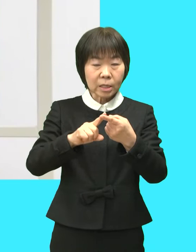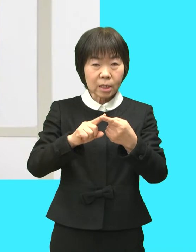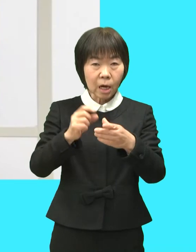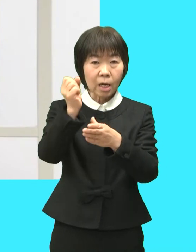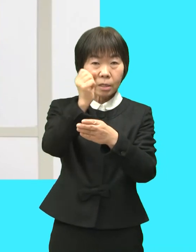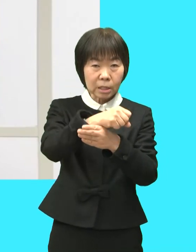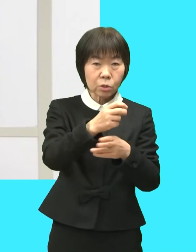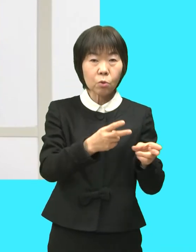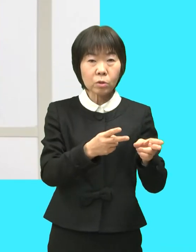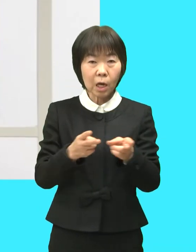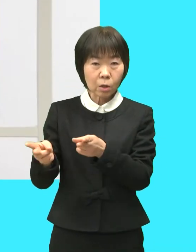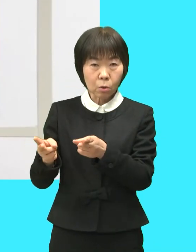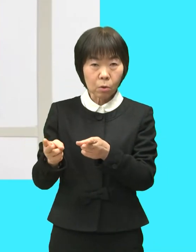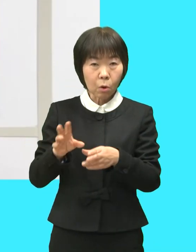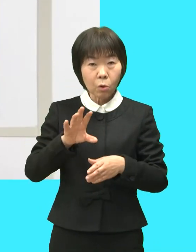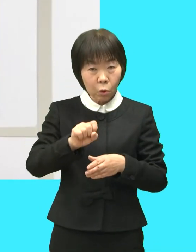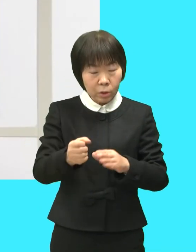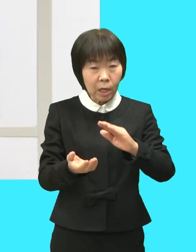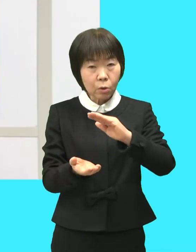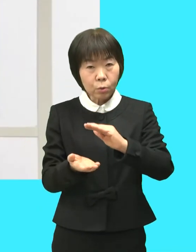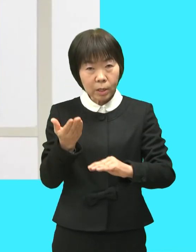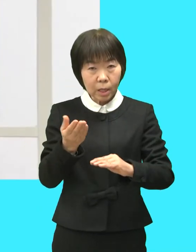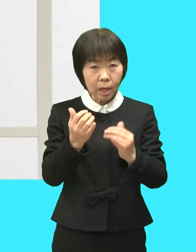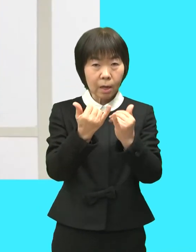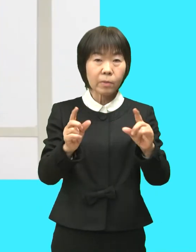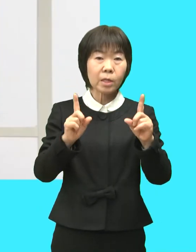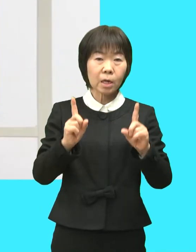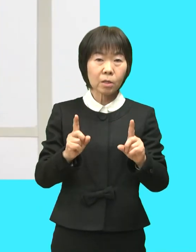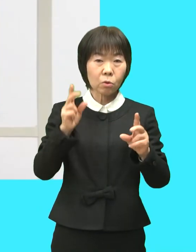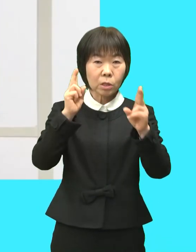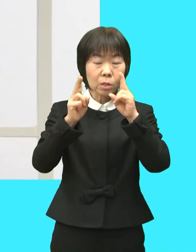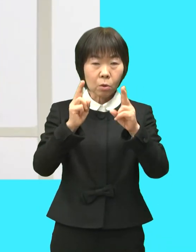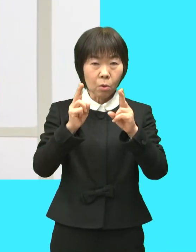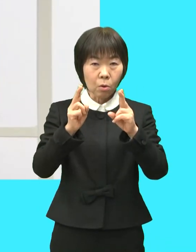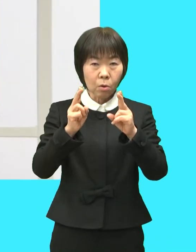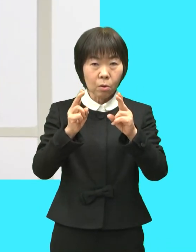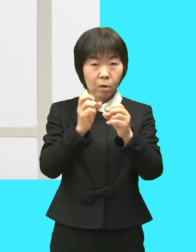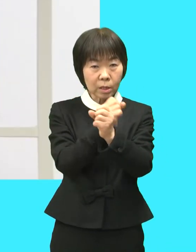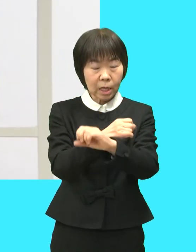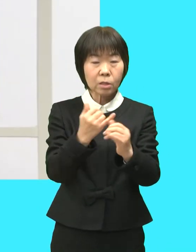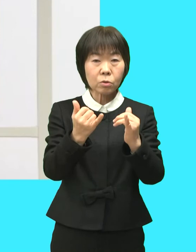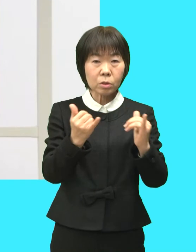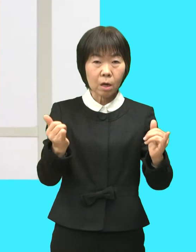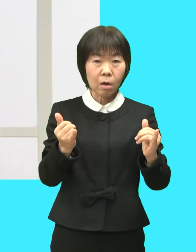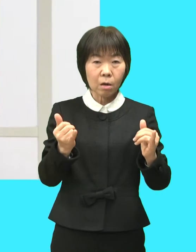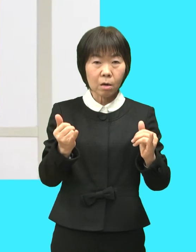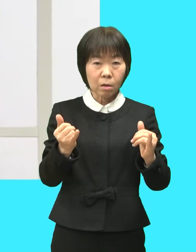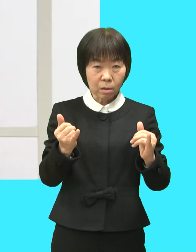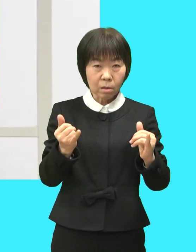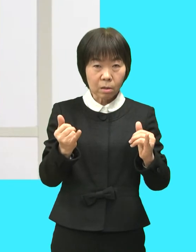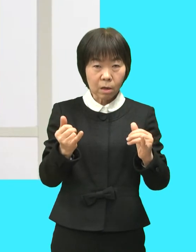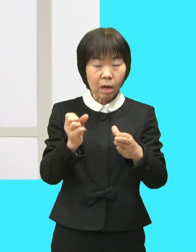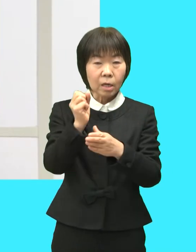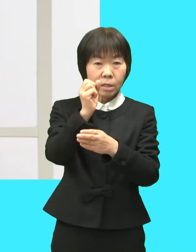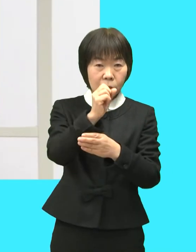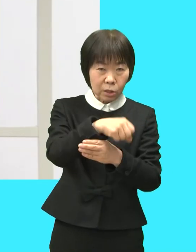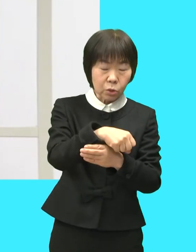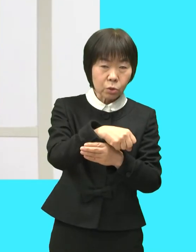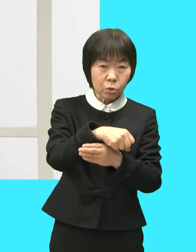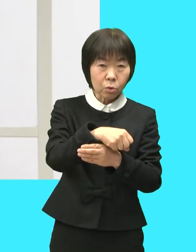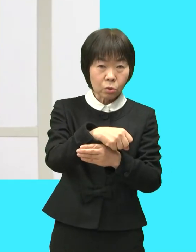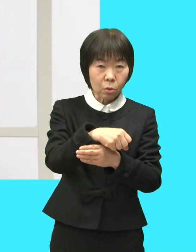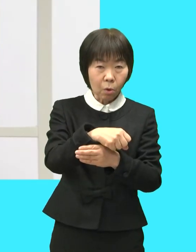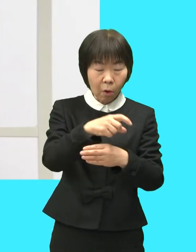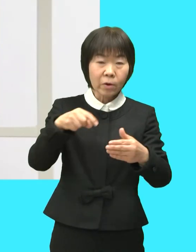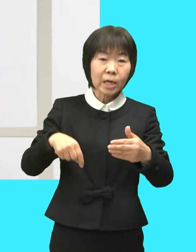度、これを取った上で民間の企業さん、あるいは研究者等がその認証を受けたベース